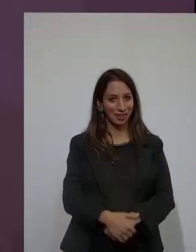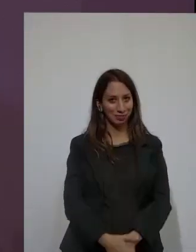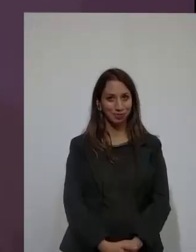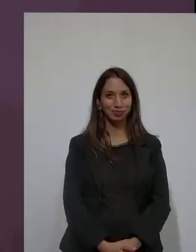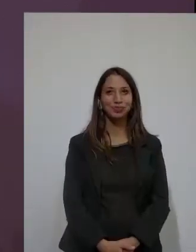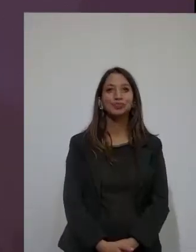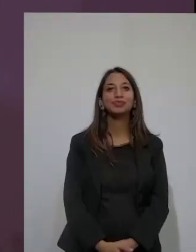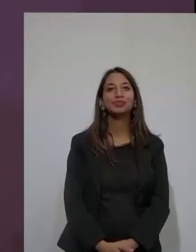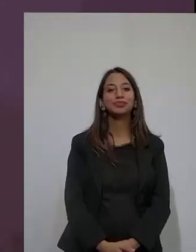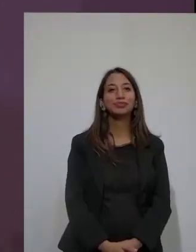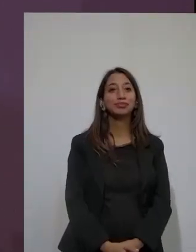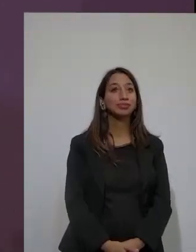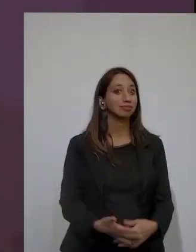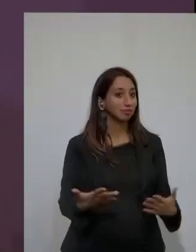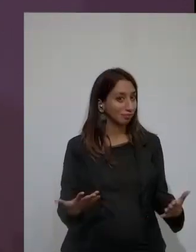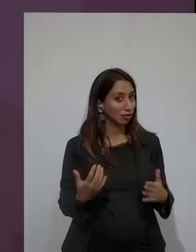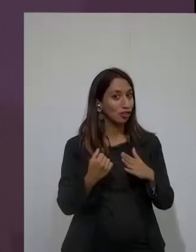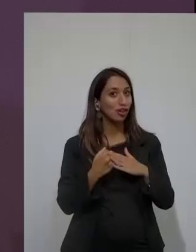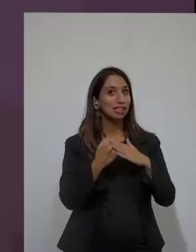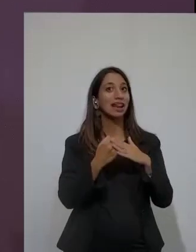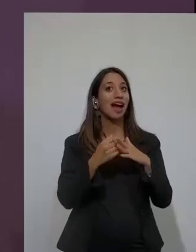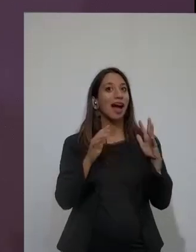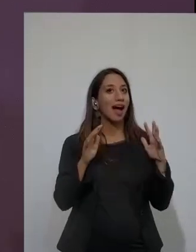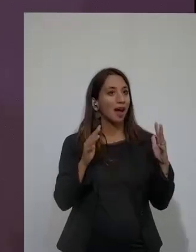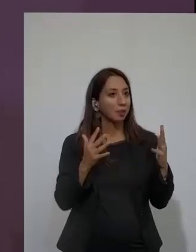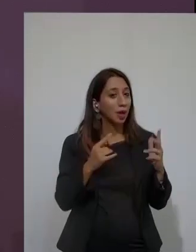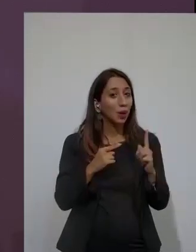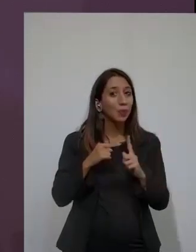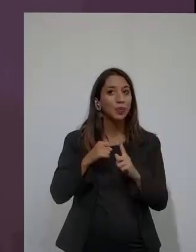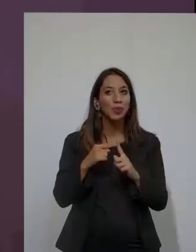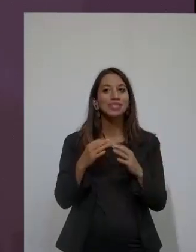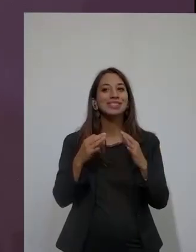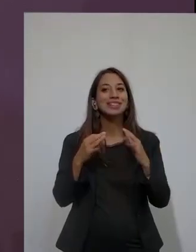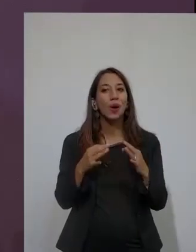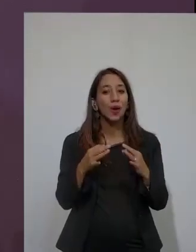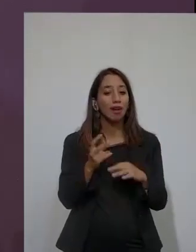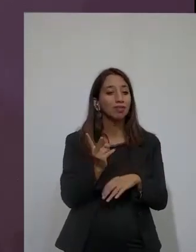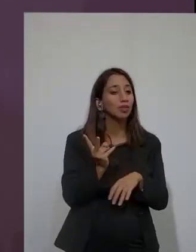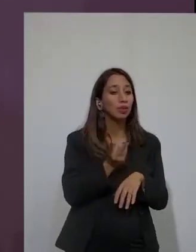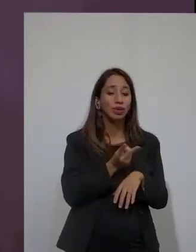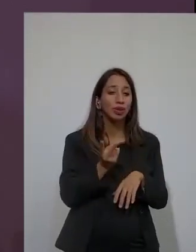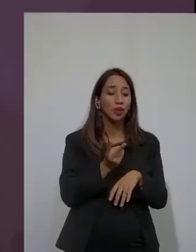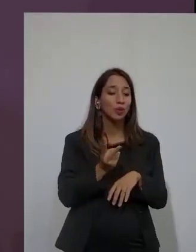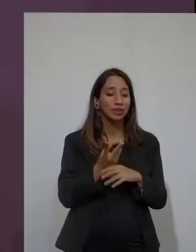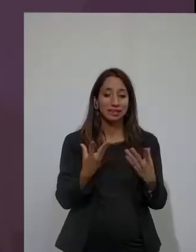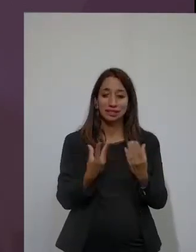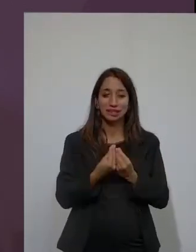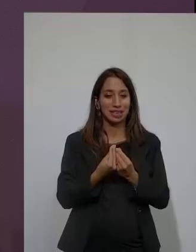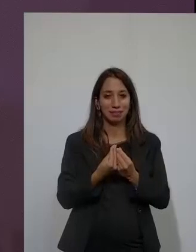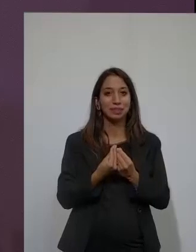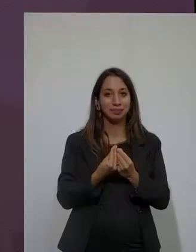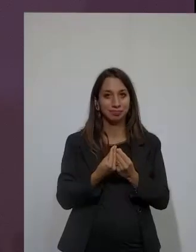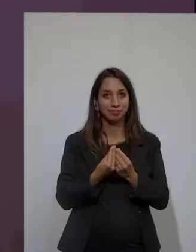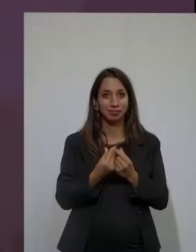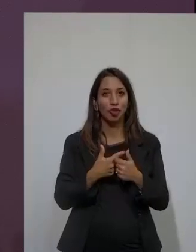perché sostenibilità ambientale e sicurezza sono caratteristiche intrinseche all'offerta open air,